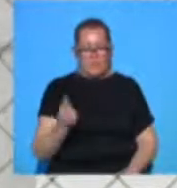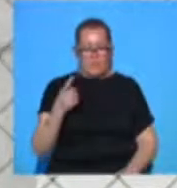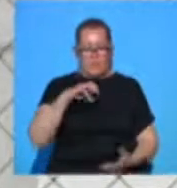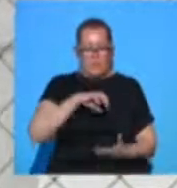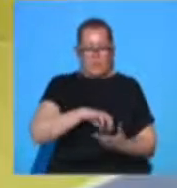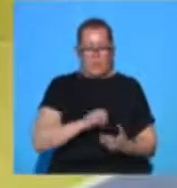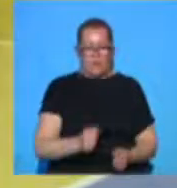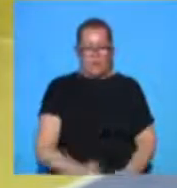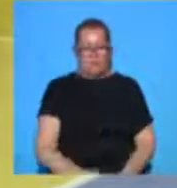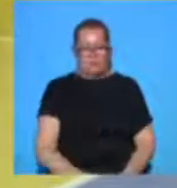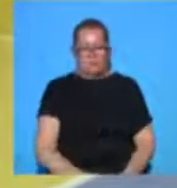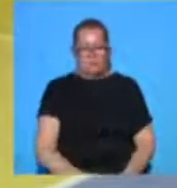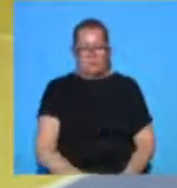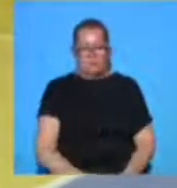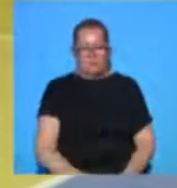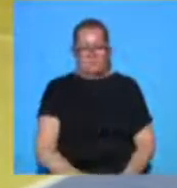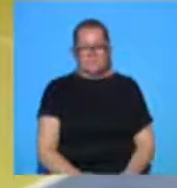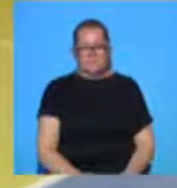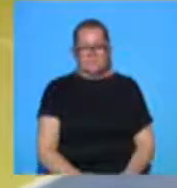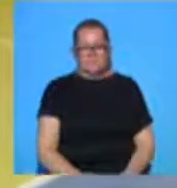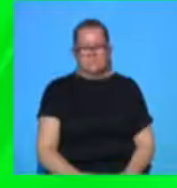a handbalului feminin românesc.